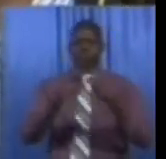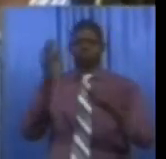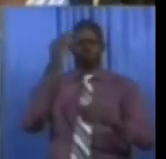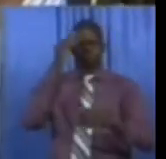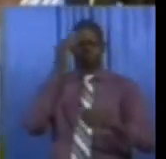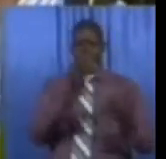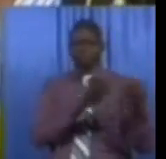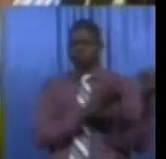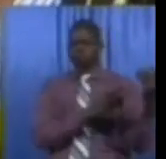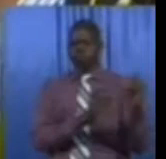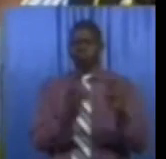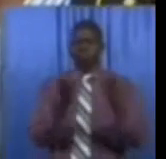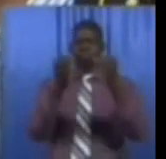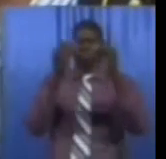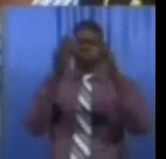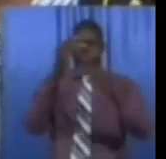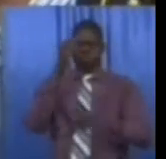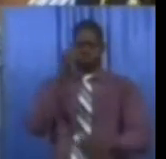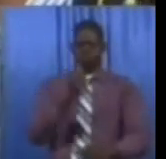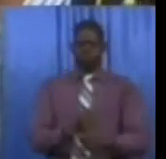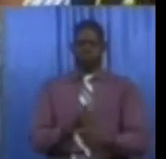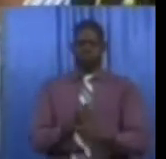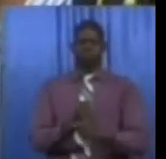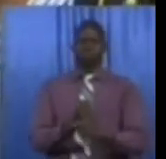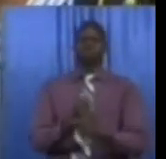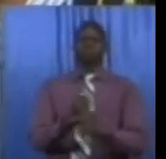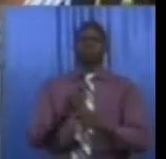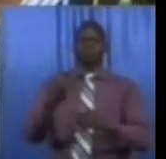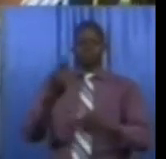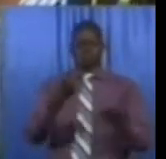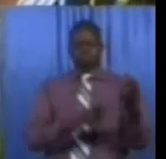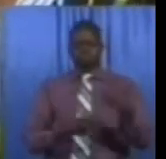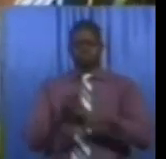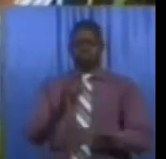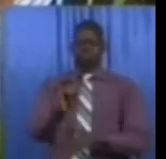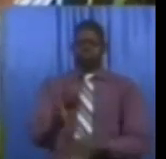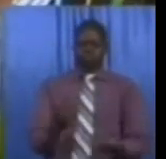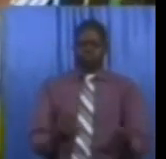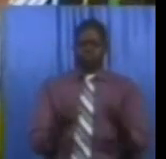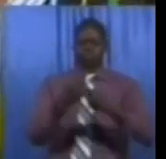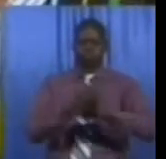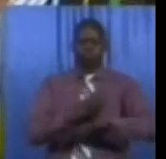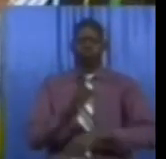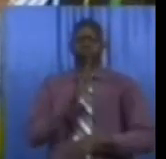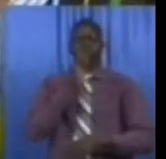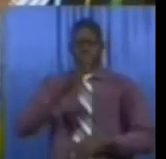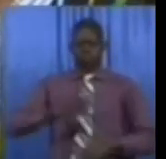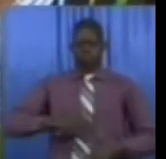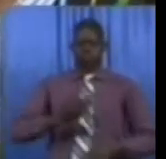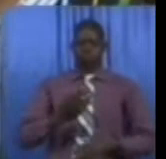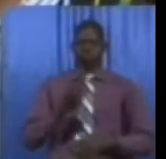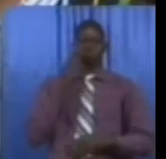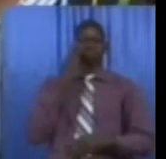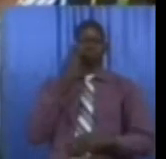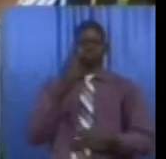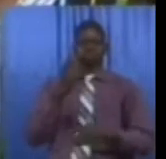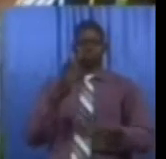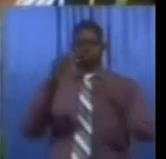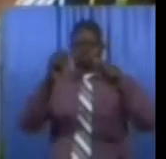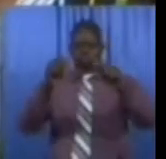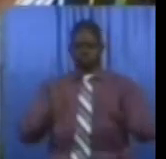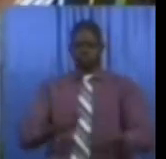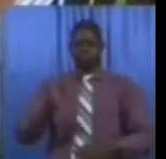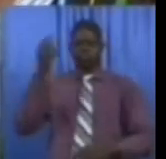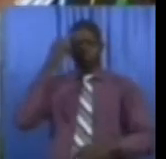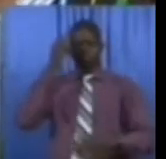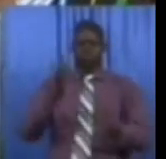années, parce que la pratique de la montée des couleurs, moi je suis venu la trouver. Et aujourd'hui je suis heureux de constater que nous avons pu au niveau du gouvernement